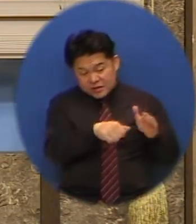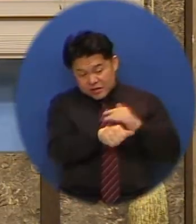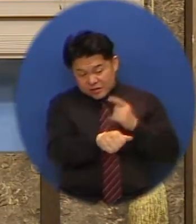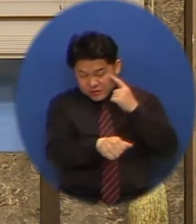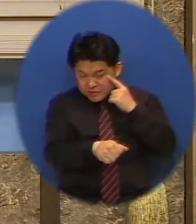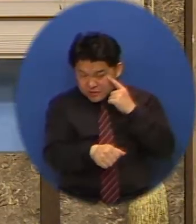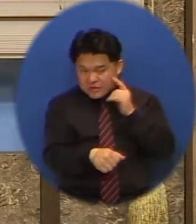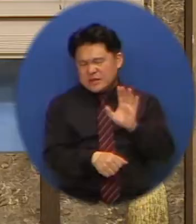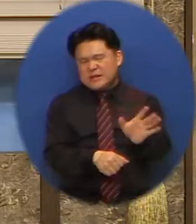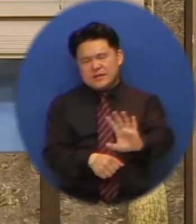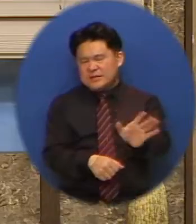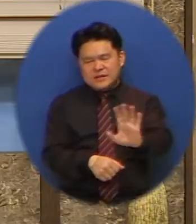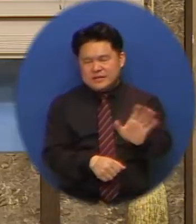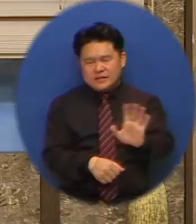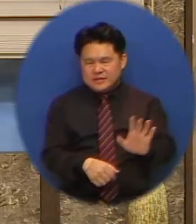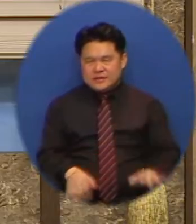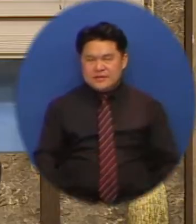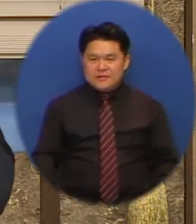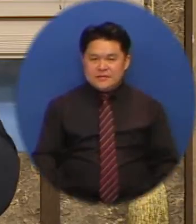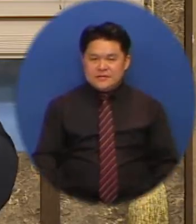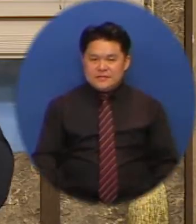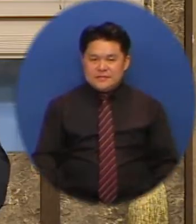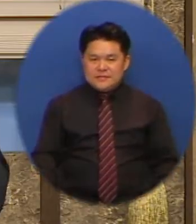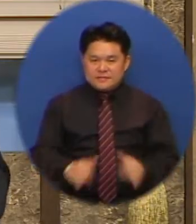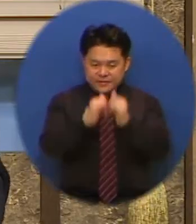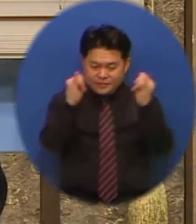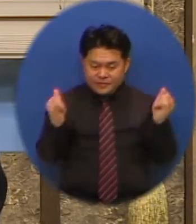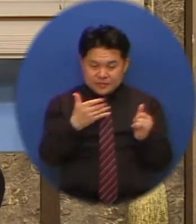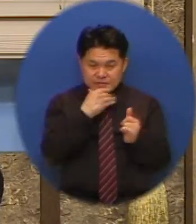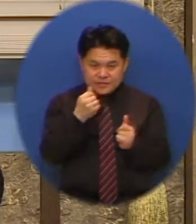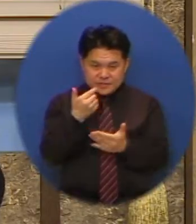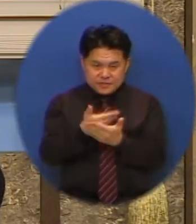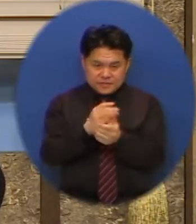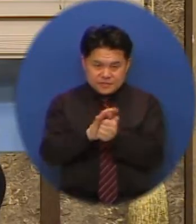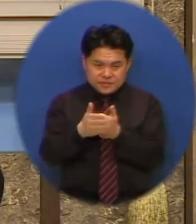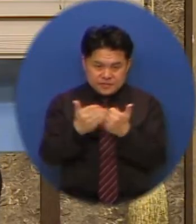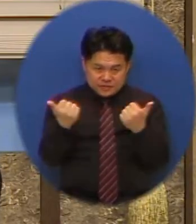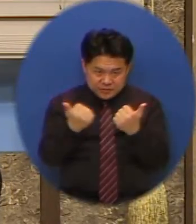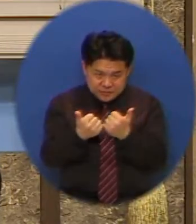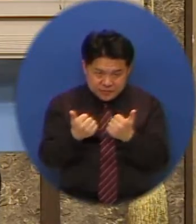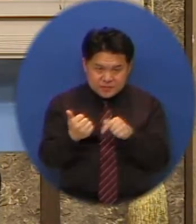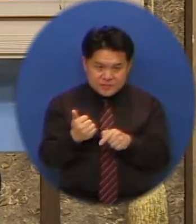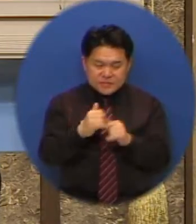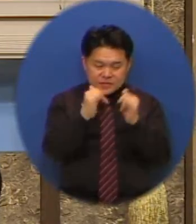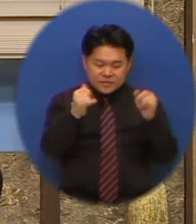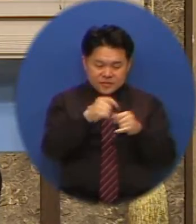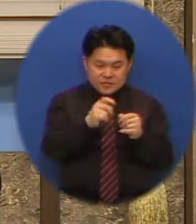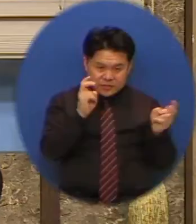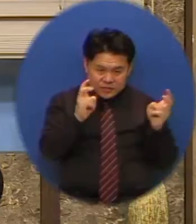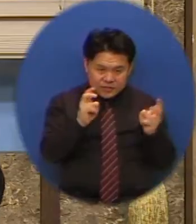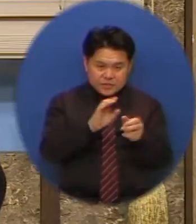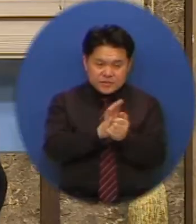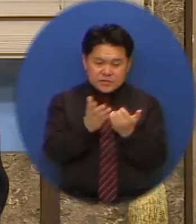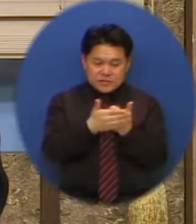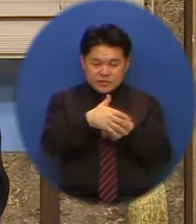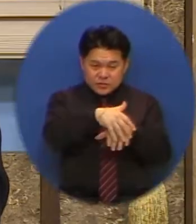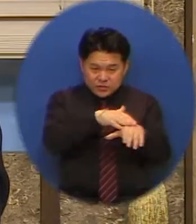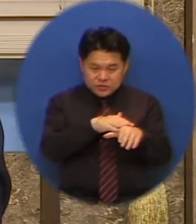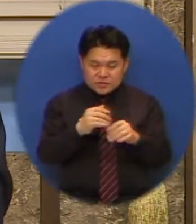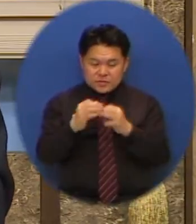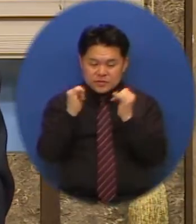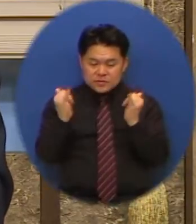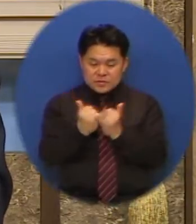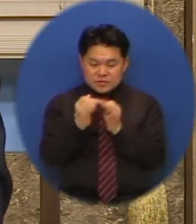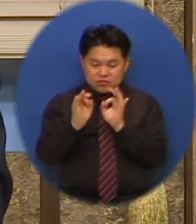하는데 저는 그걸 넘어서야 된다고 생각을 합니다. 네. 그래서 사회복지협의회가 사회적 기업, 사회적 협동조합, 네. 아까 얘기한 사회금융